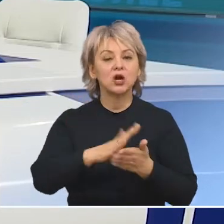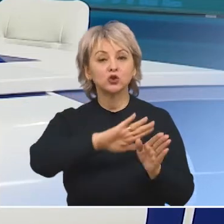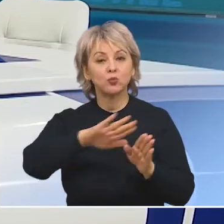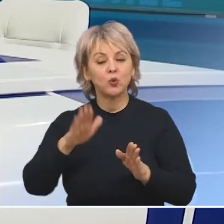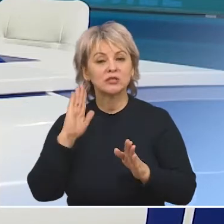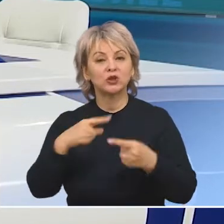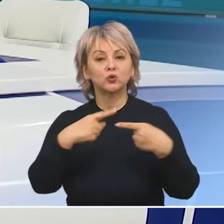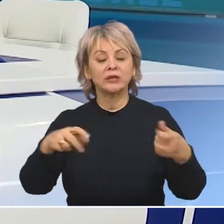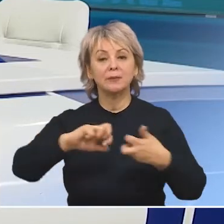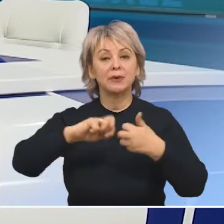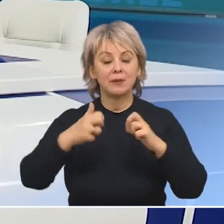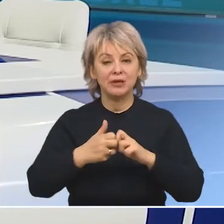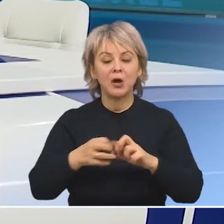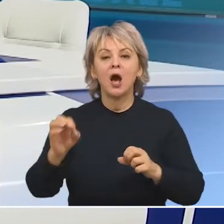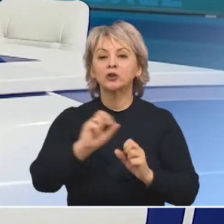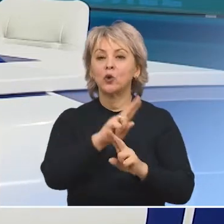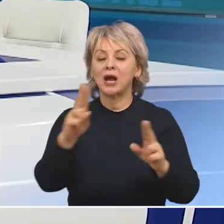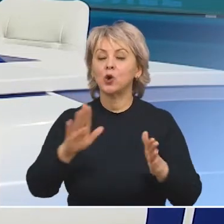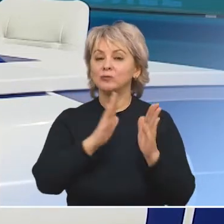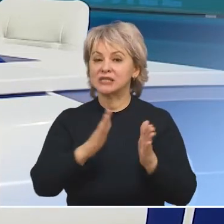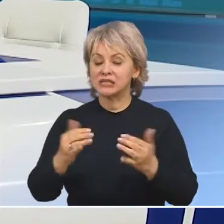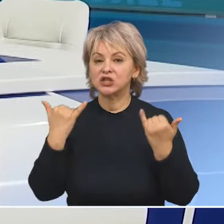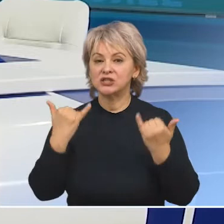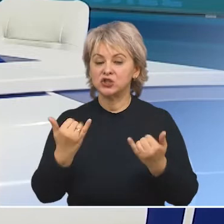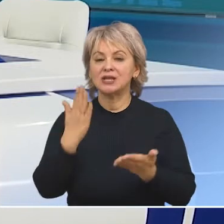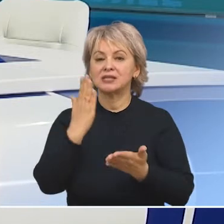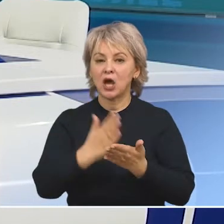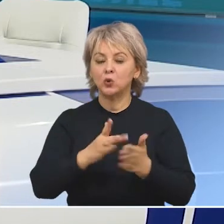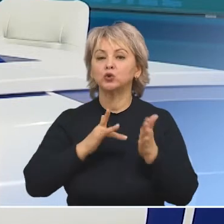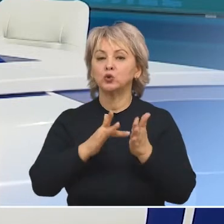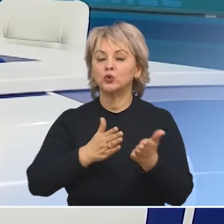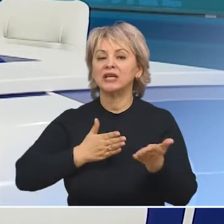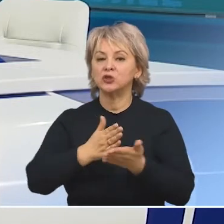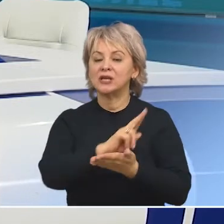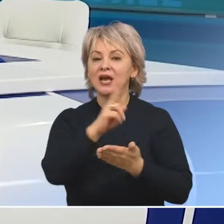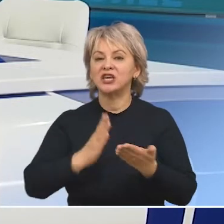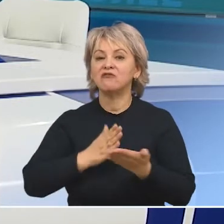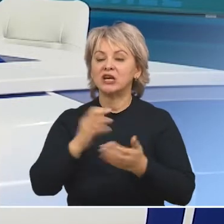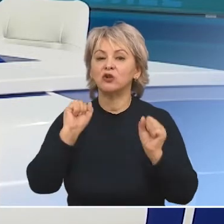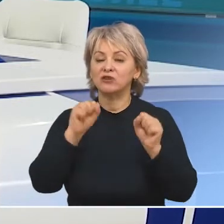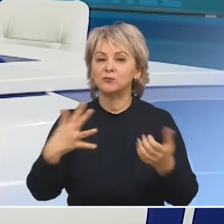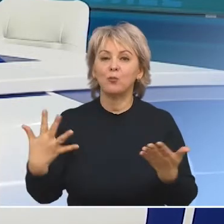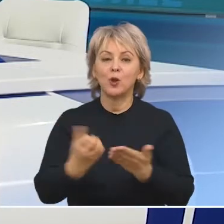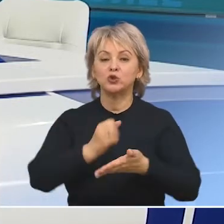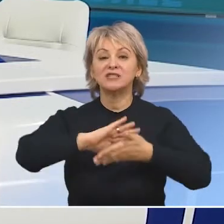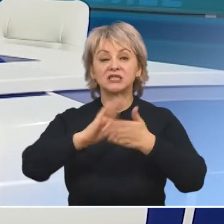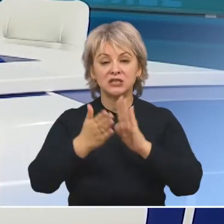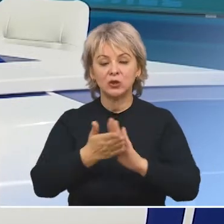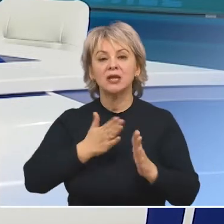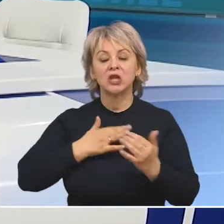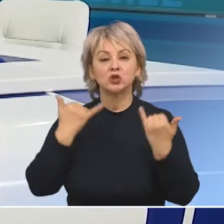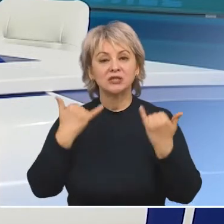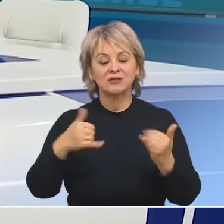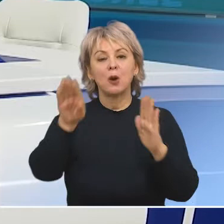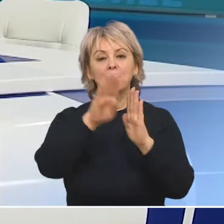айсберга. Сразу после будут и другие проблемы. О том, в каком состоянии сейчас находится туриндустрия, какие выходы возможны из сложившейся